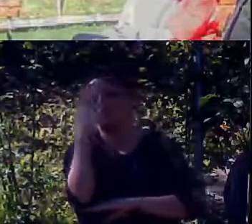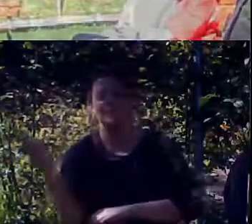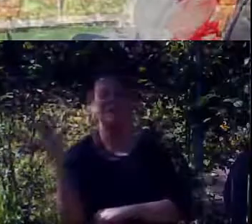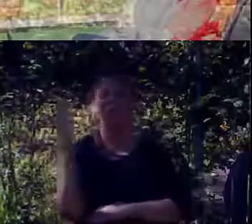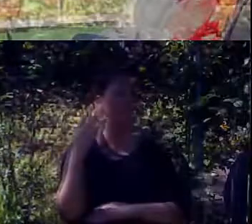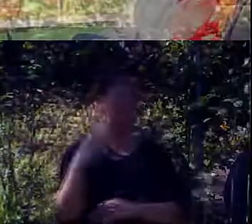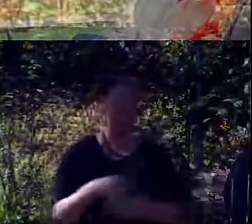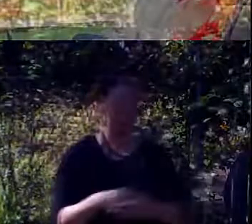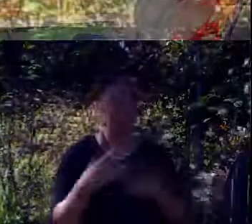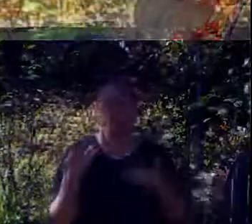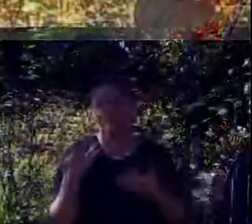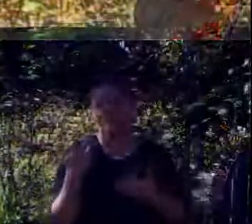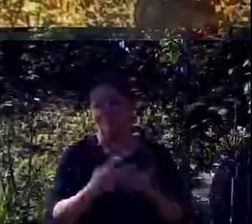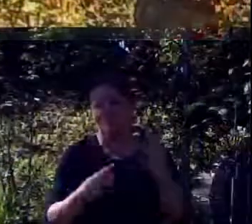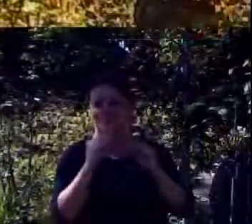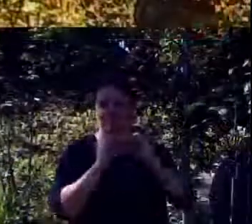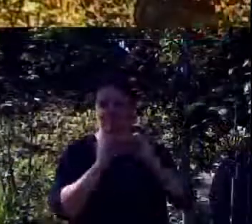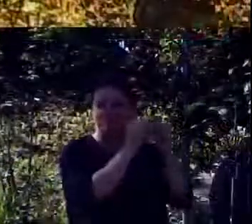allora